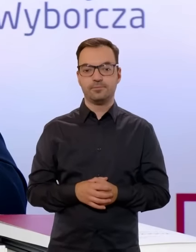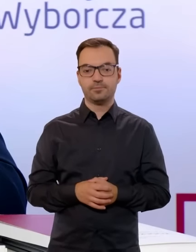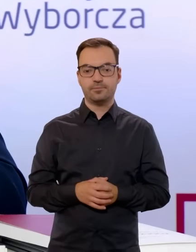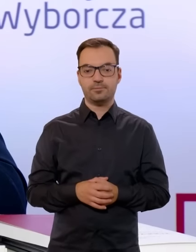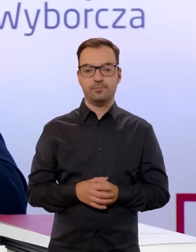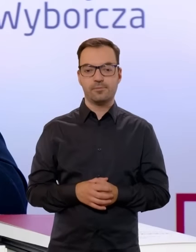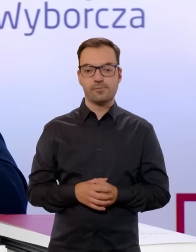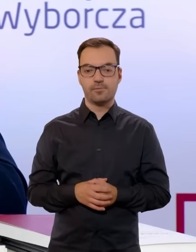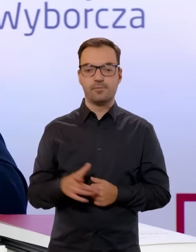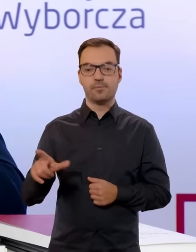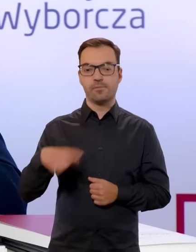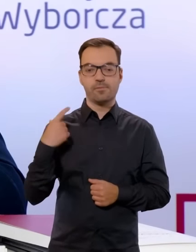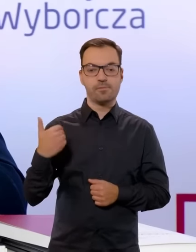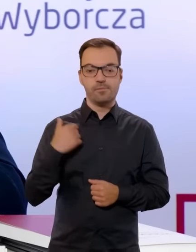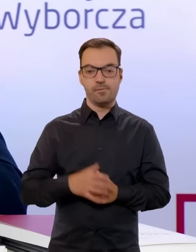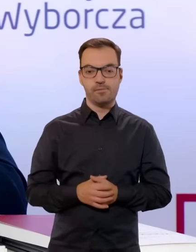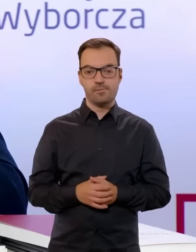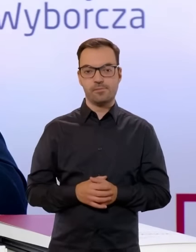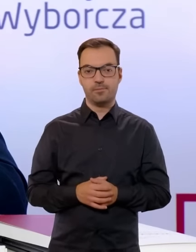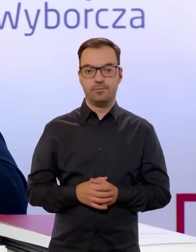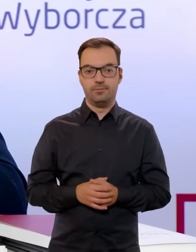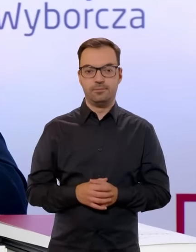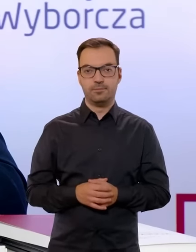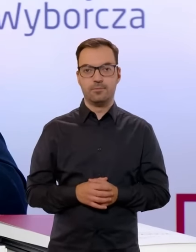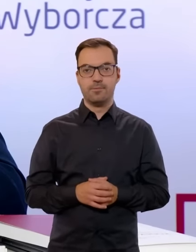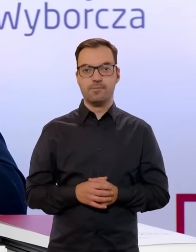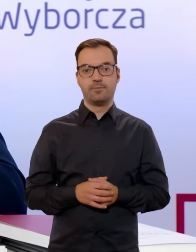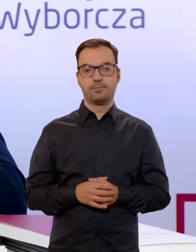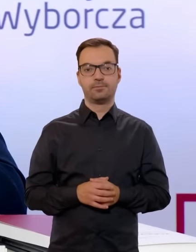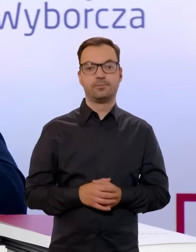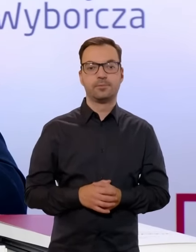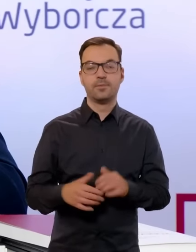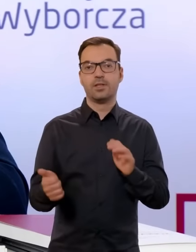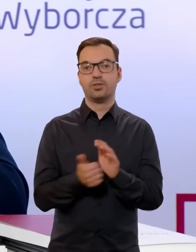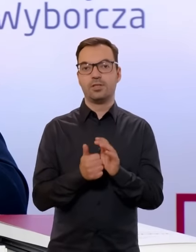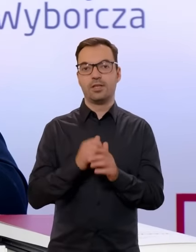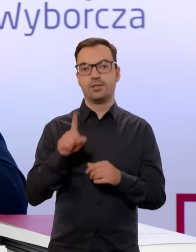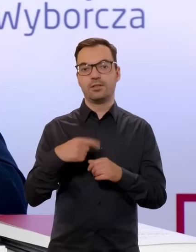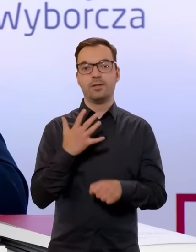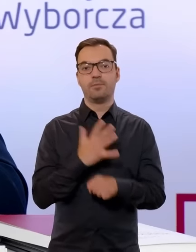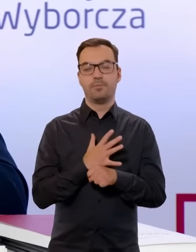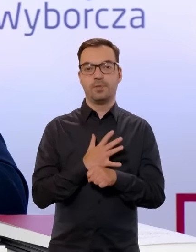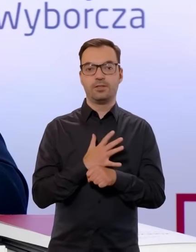12,93, a mieliśmy frekwencję w pierwszej turze